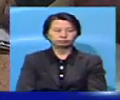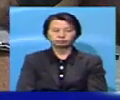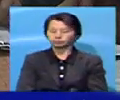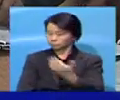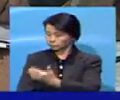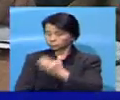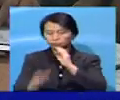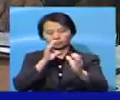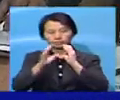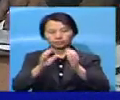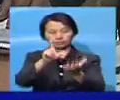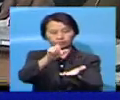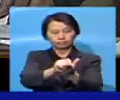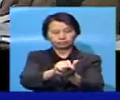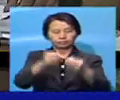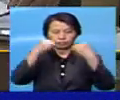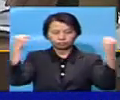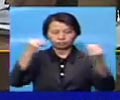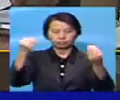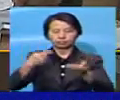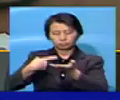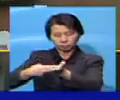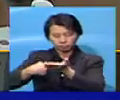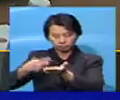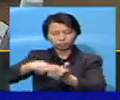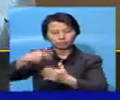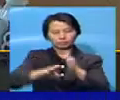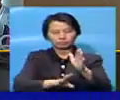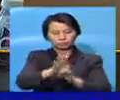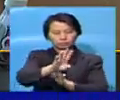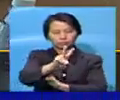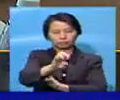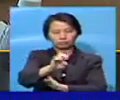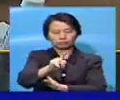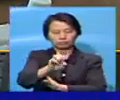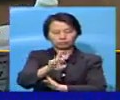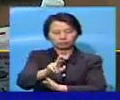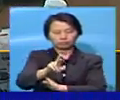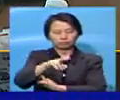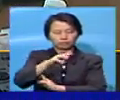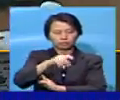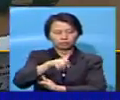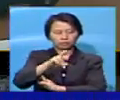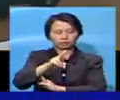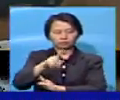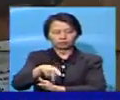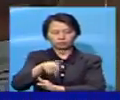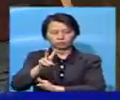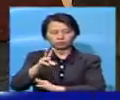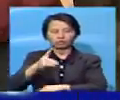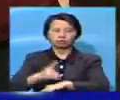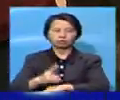beliau bercakap dalam sidang media pada Majlis perundingan program pembangunan vendor mppv di ibu negara